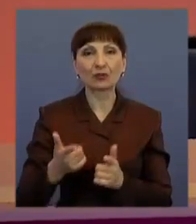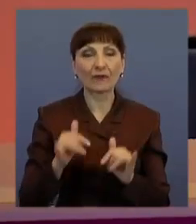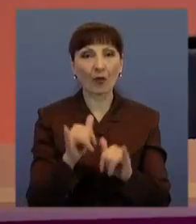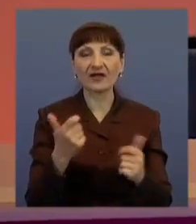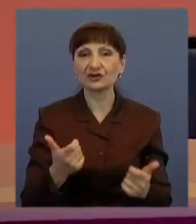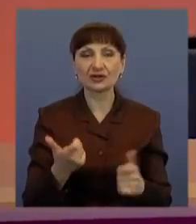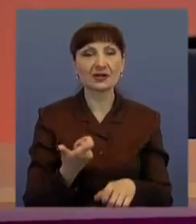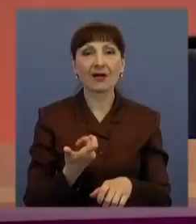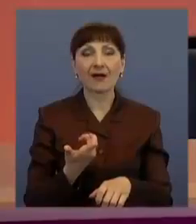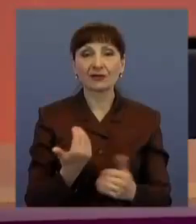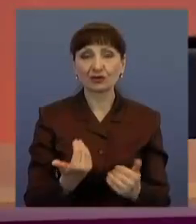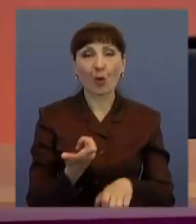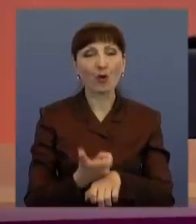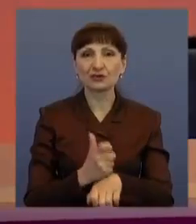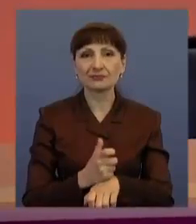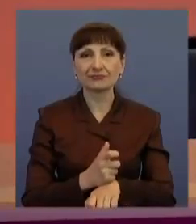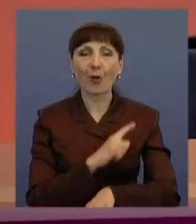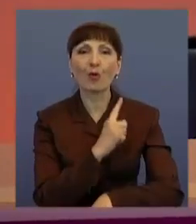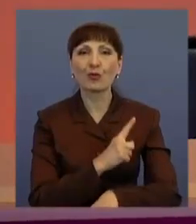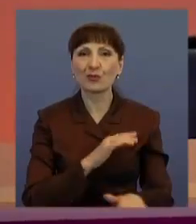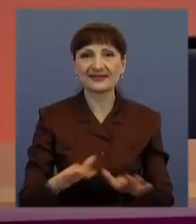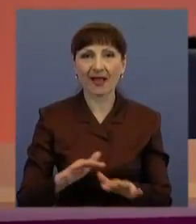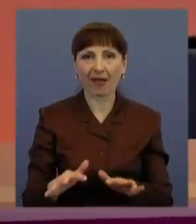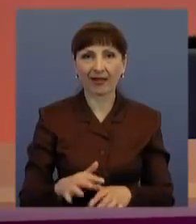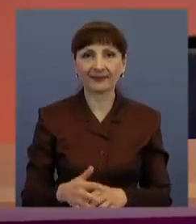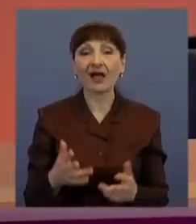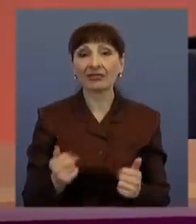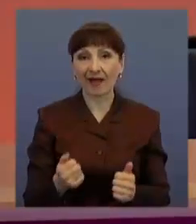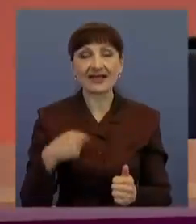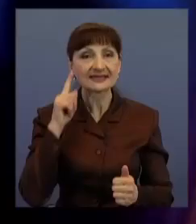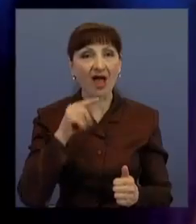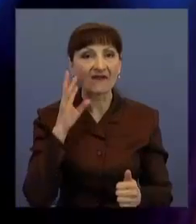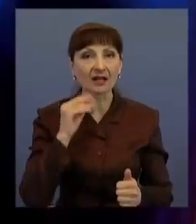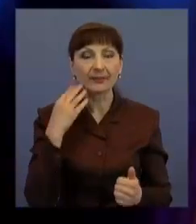сейчас очень усиленная идет. Да. И знаю также, что в Алматы